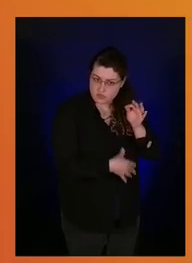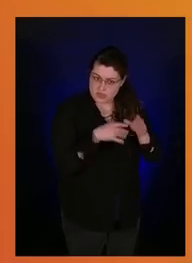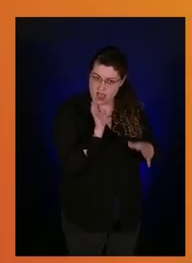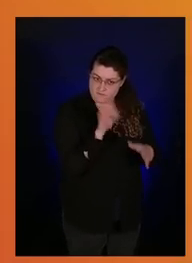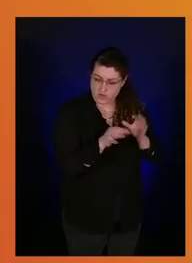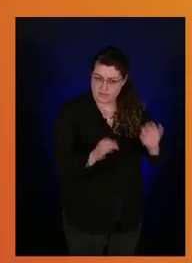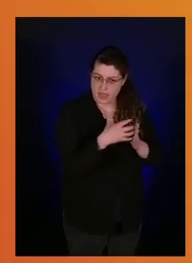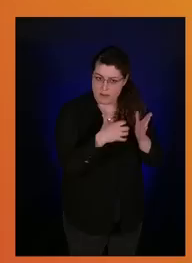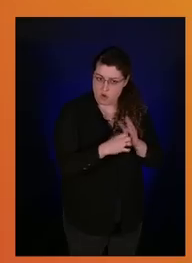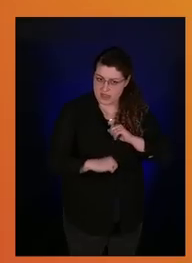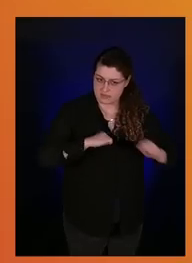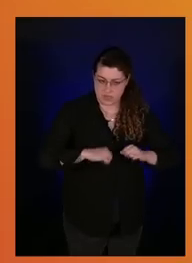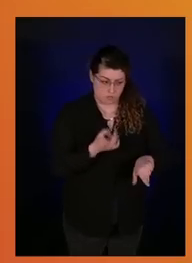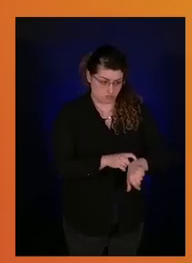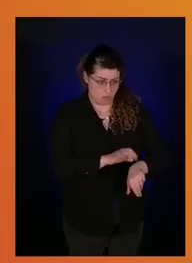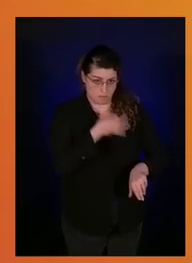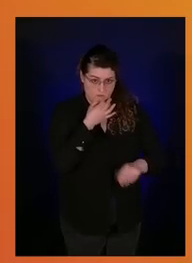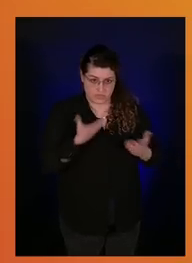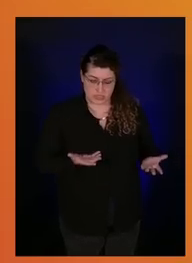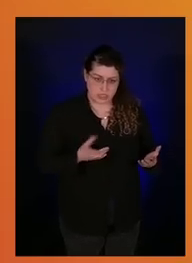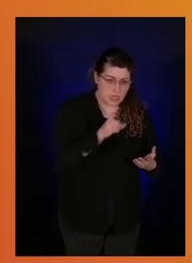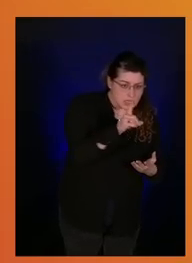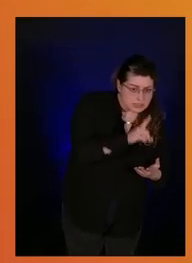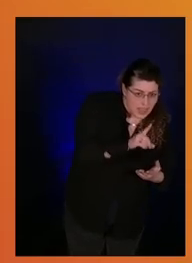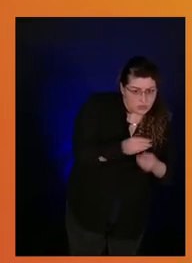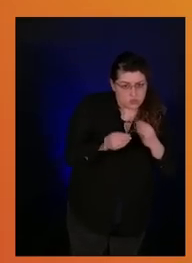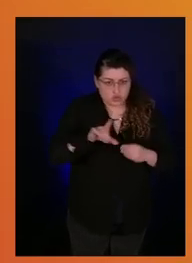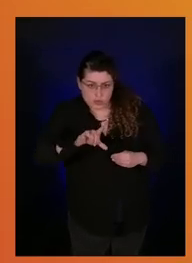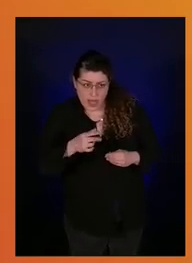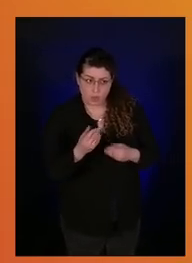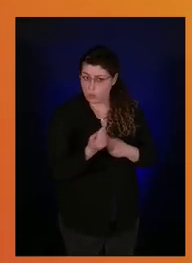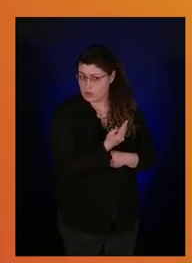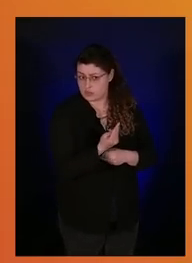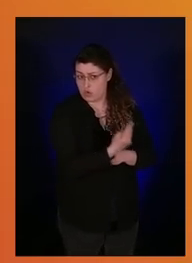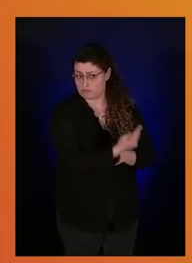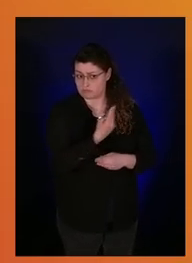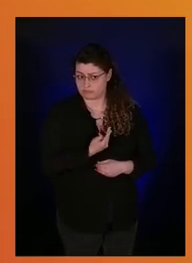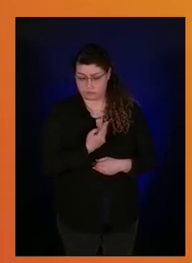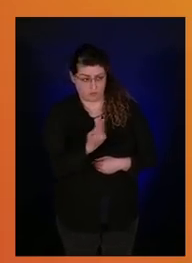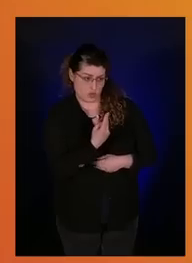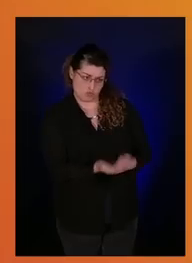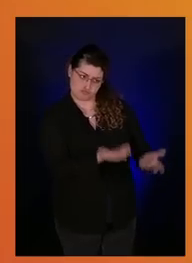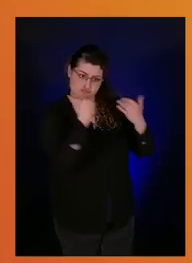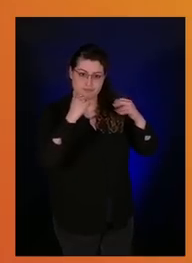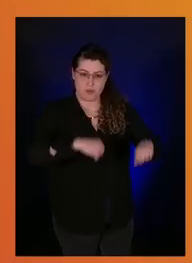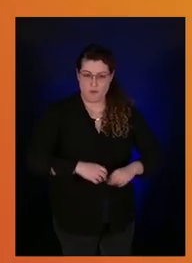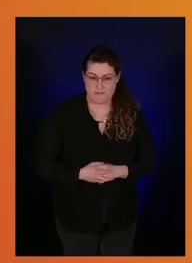pour le faire de suite. Je ne sais pas si c'est Diane ou Lionel ou les deux. Écoutez, il y a de la place pour deux. Venez.